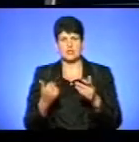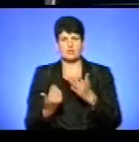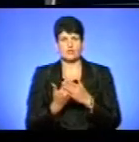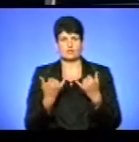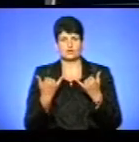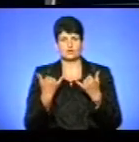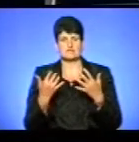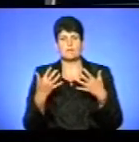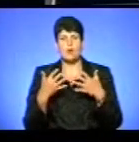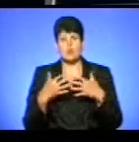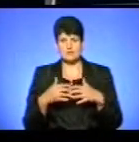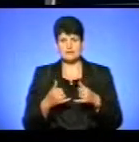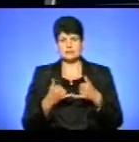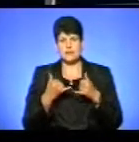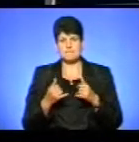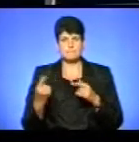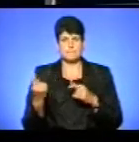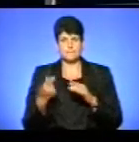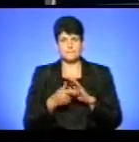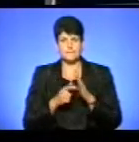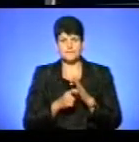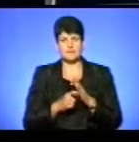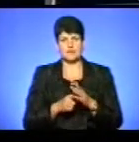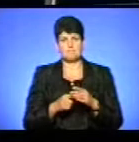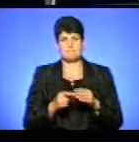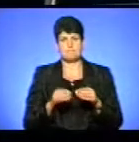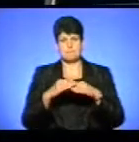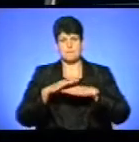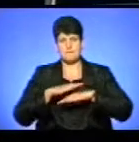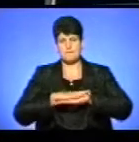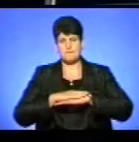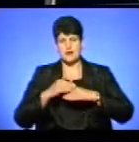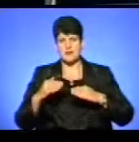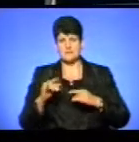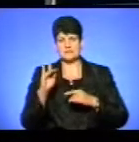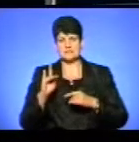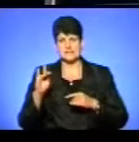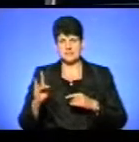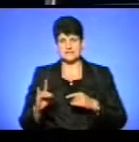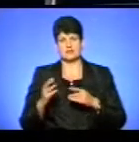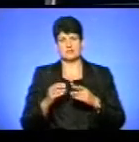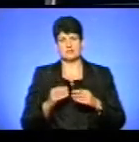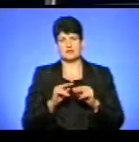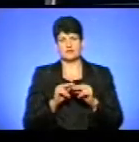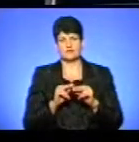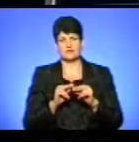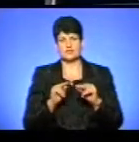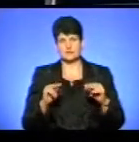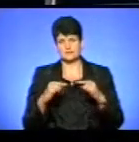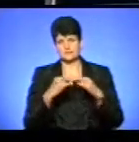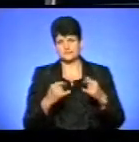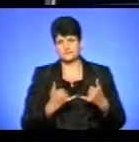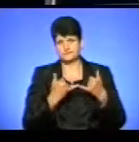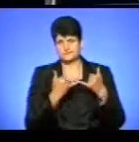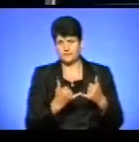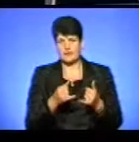сучасним обладнанням, зокрема для початкових класів, мобільними партами, стільцями, столами для вчителів і ламінаторами. Чи усі